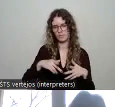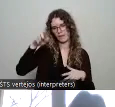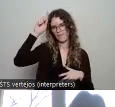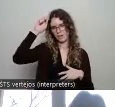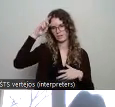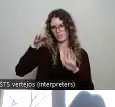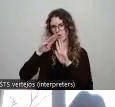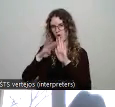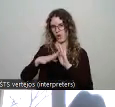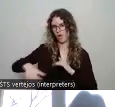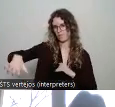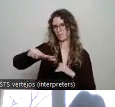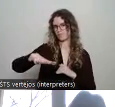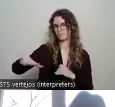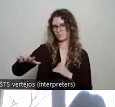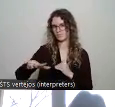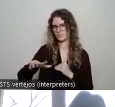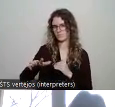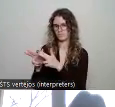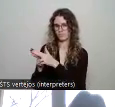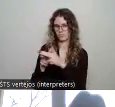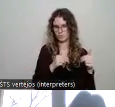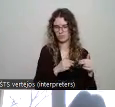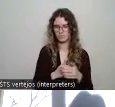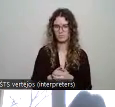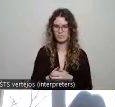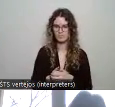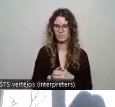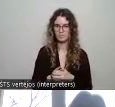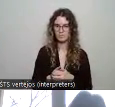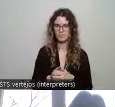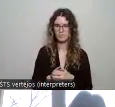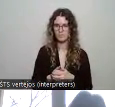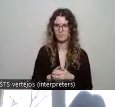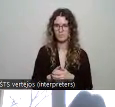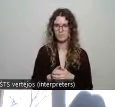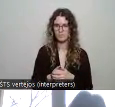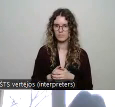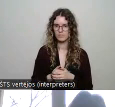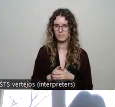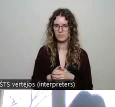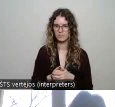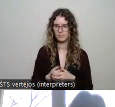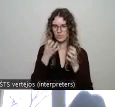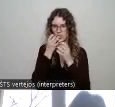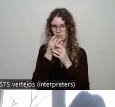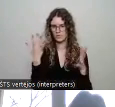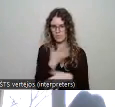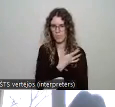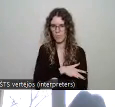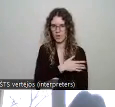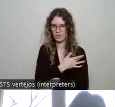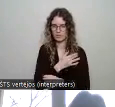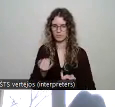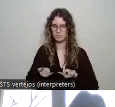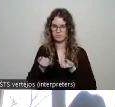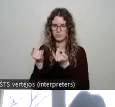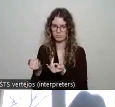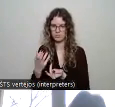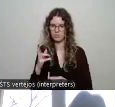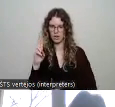sakant, pagrindus. Ir tai daro švietimo paslaugų teikėjai, tai yra